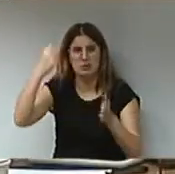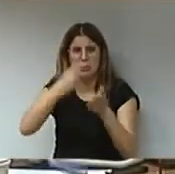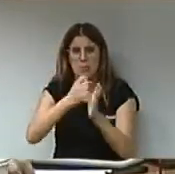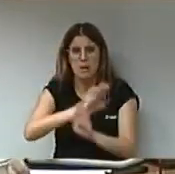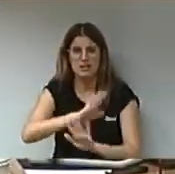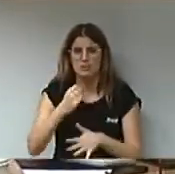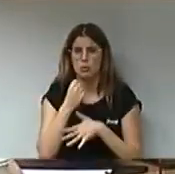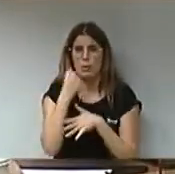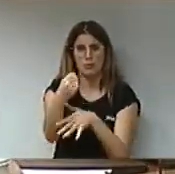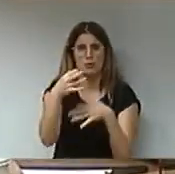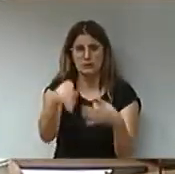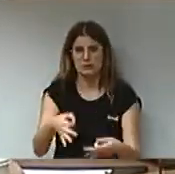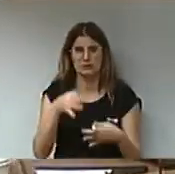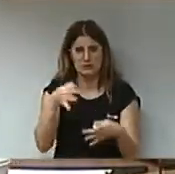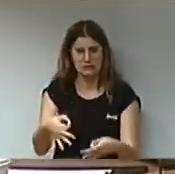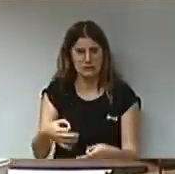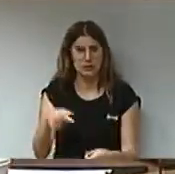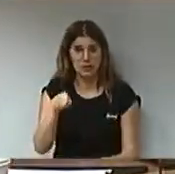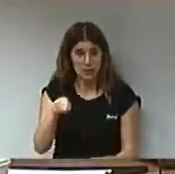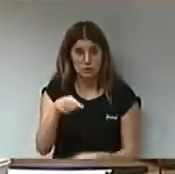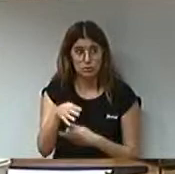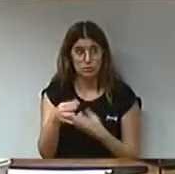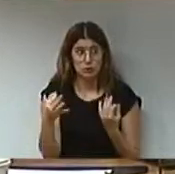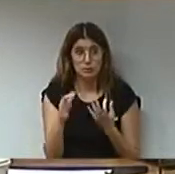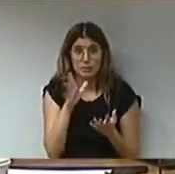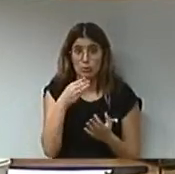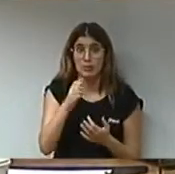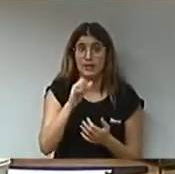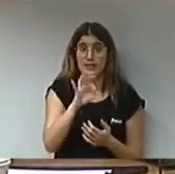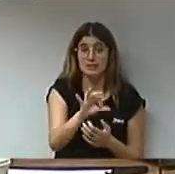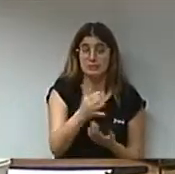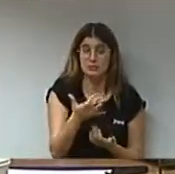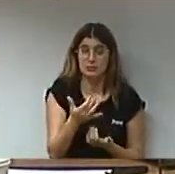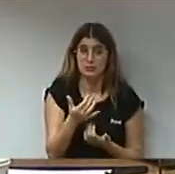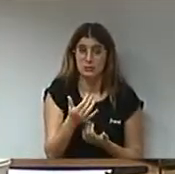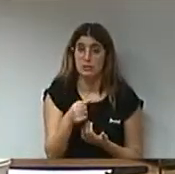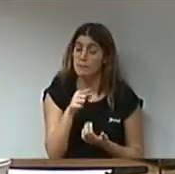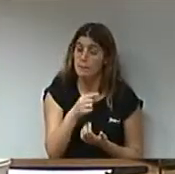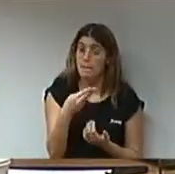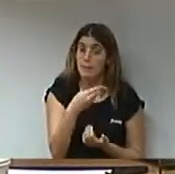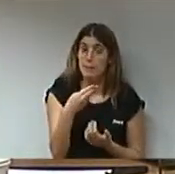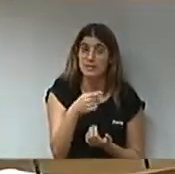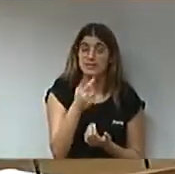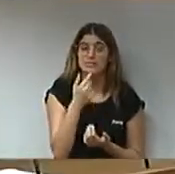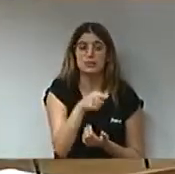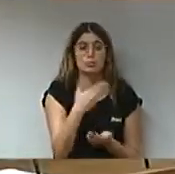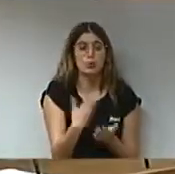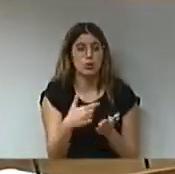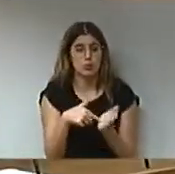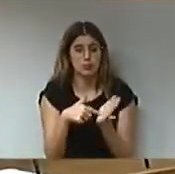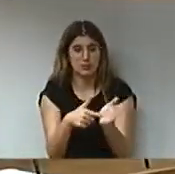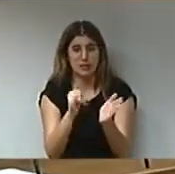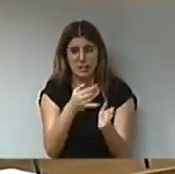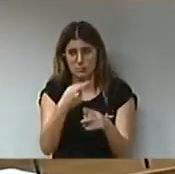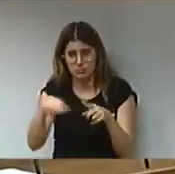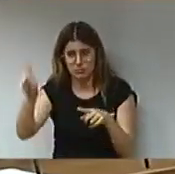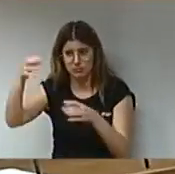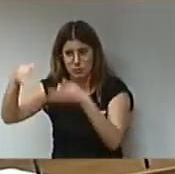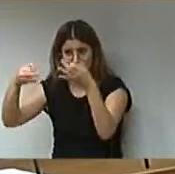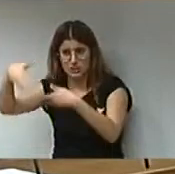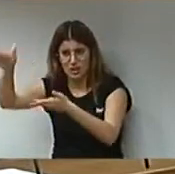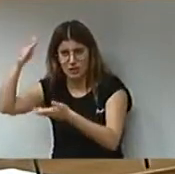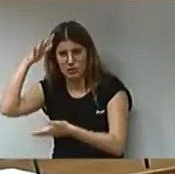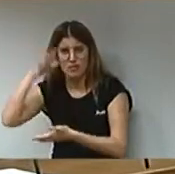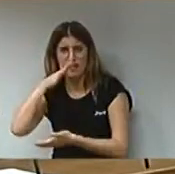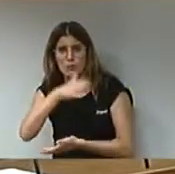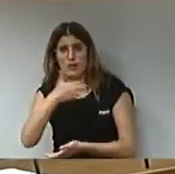estat recolzant-los. I això és el que va passar en Begís. I el que va passar en Begís, si vostè té un document, vaig al jutjat, que és on pertoca. Si